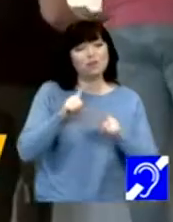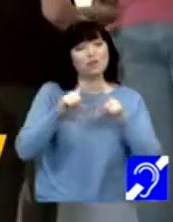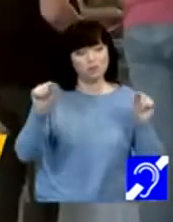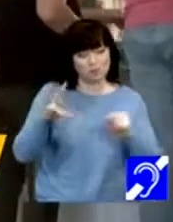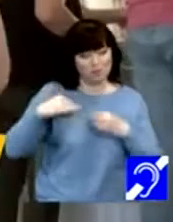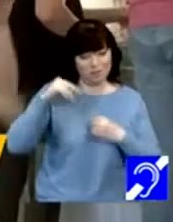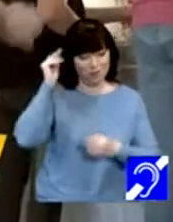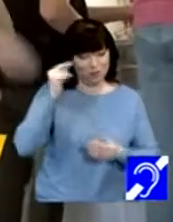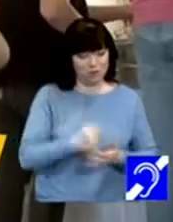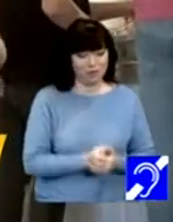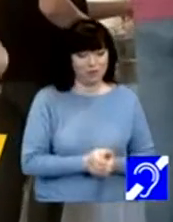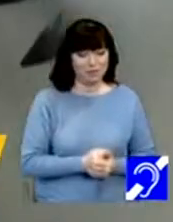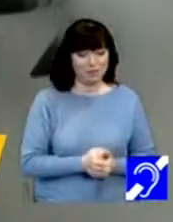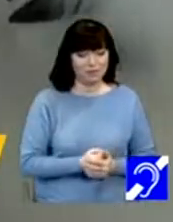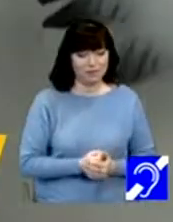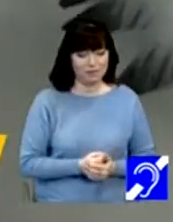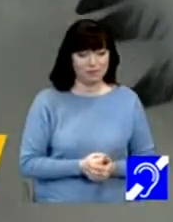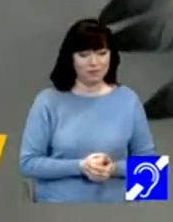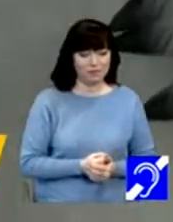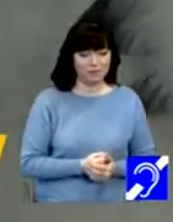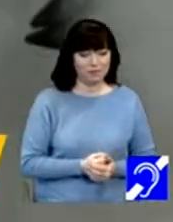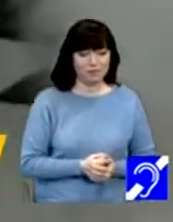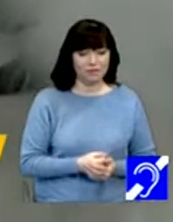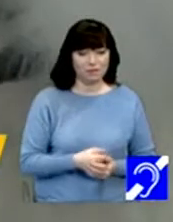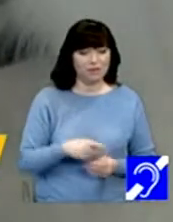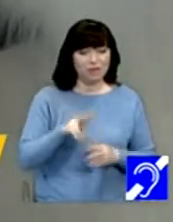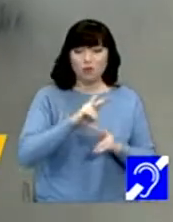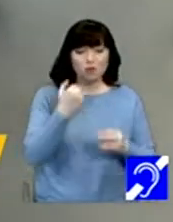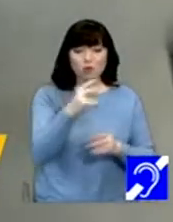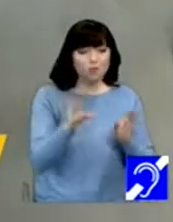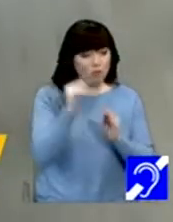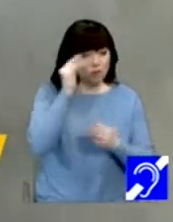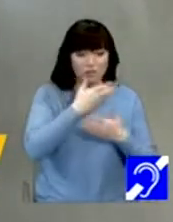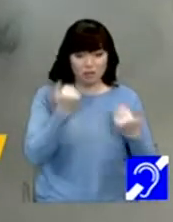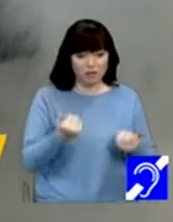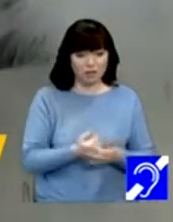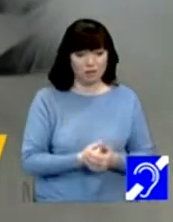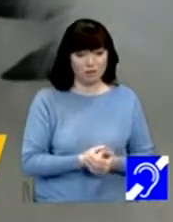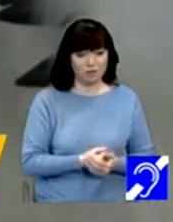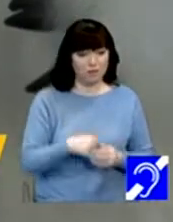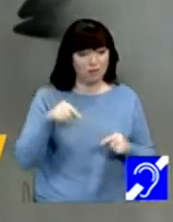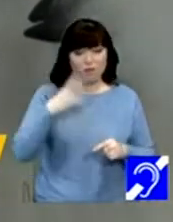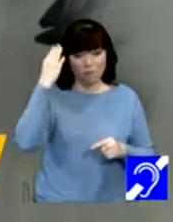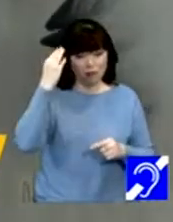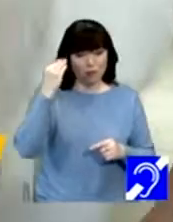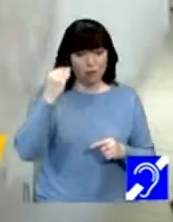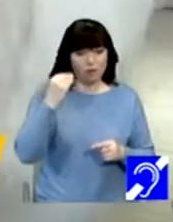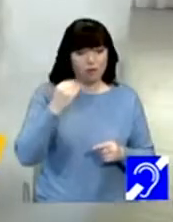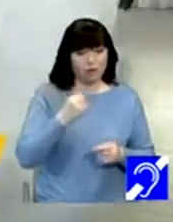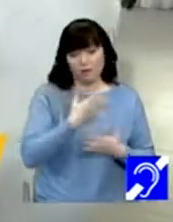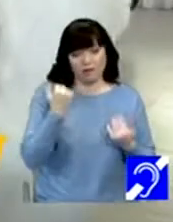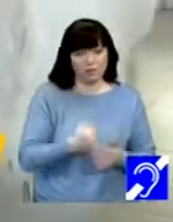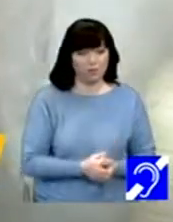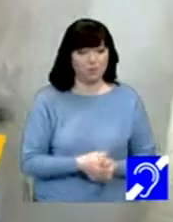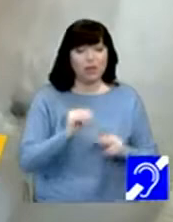А пришел из твоих друзей из Одессы, коллеги? Коллегов нет. Нету, да? Nu, именно здесь, но в Молдове коллеги есть.